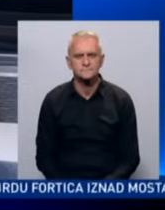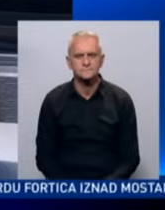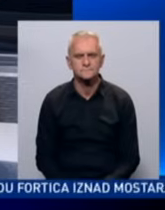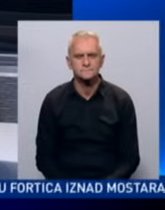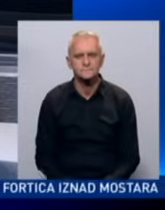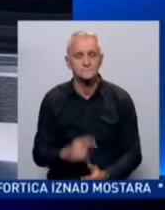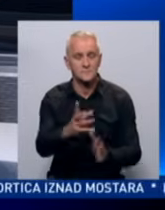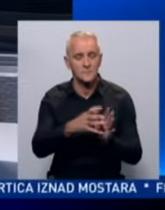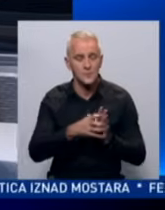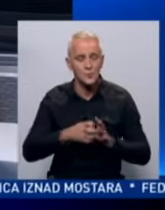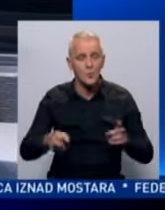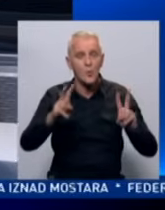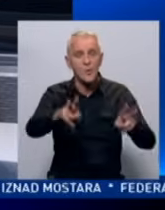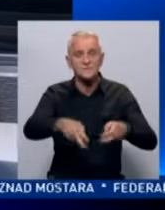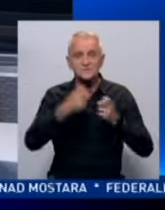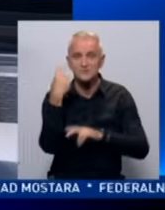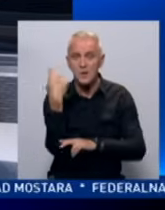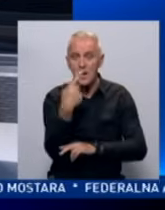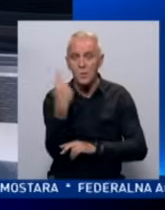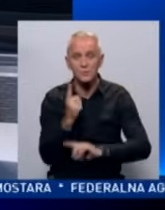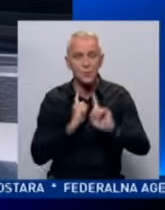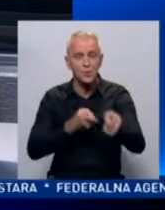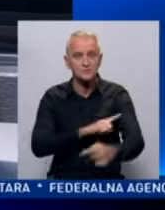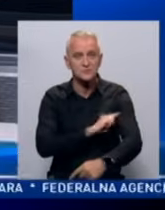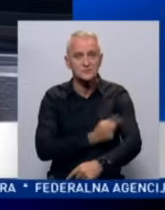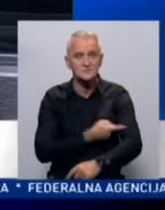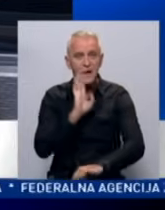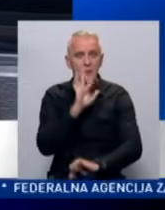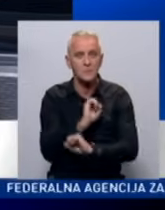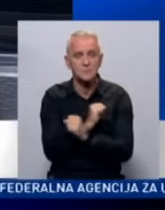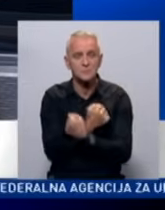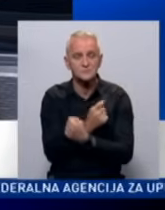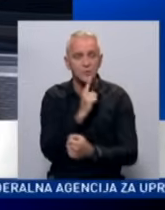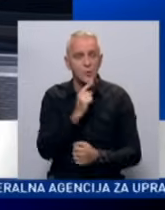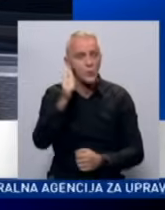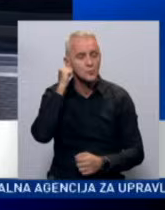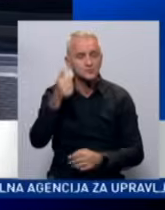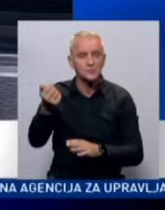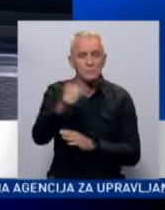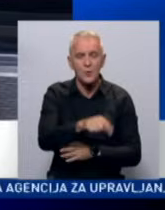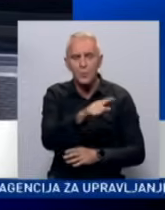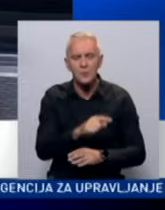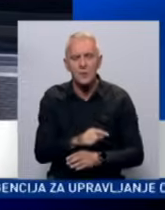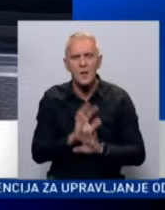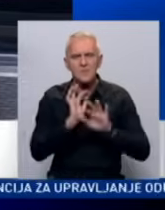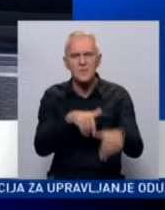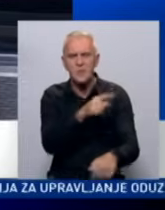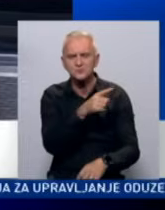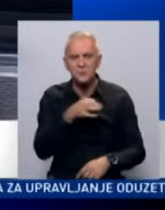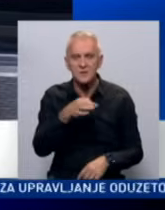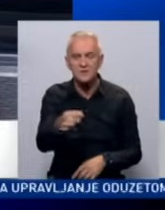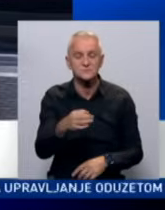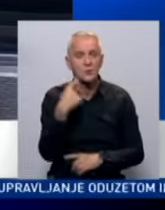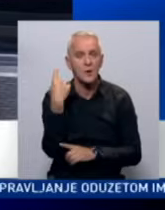U toku je izvlačenje helikoptera oružanih snaga Bosne i Hercegovine koji se juče srušio u Jablaničko jezero. Helikopter